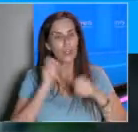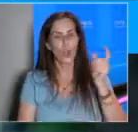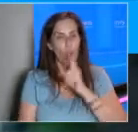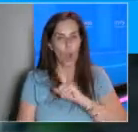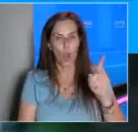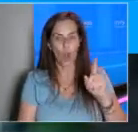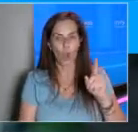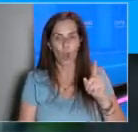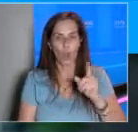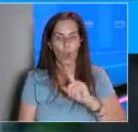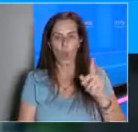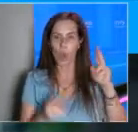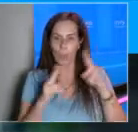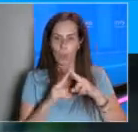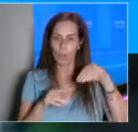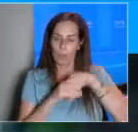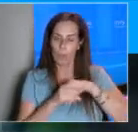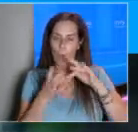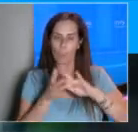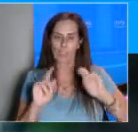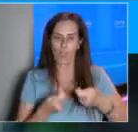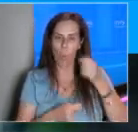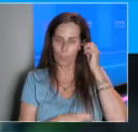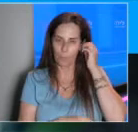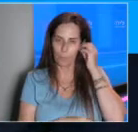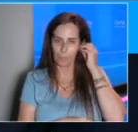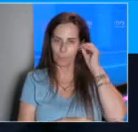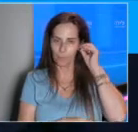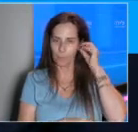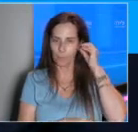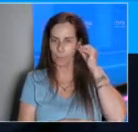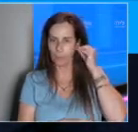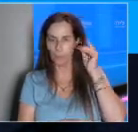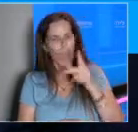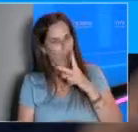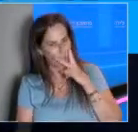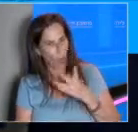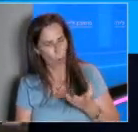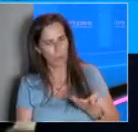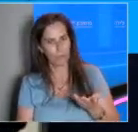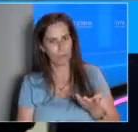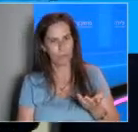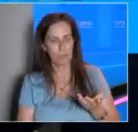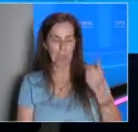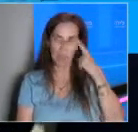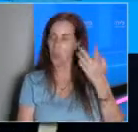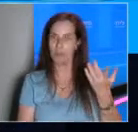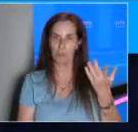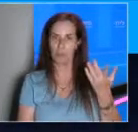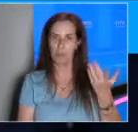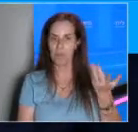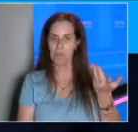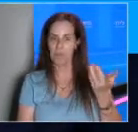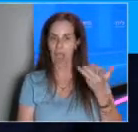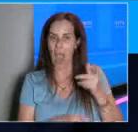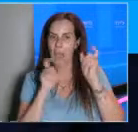לא להיות פעילים, לא להיפגש במקומות סגורים. אגב, אתה רואה כבר את ה... אני יודע מה, השפעה חיובית